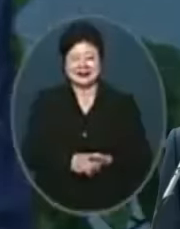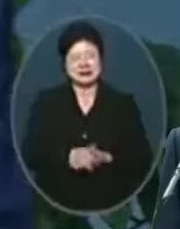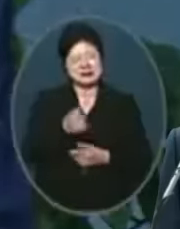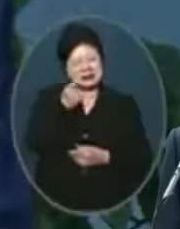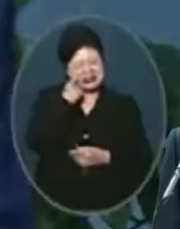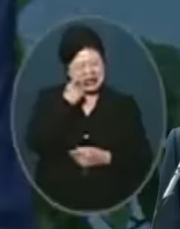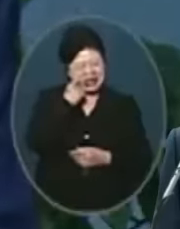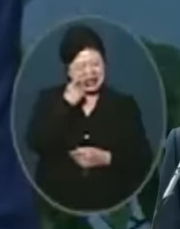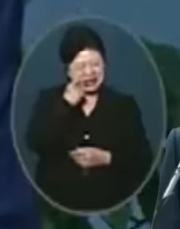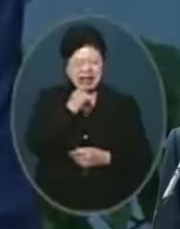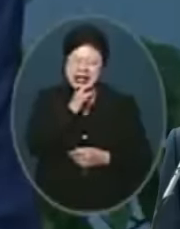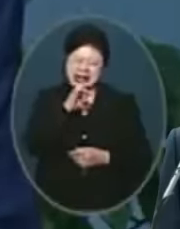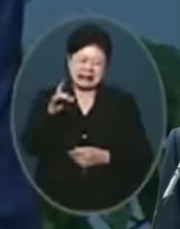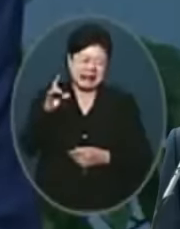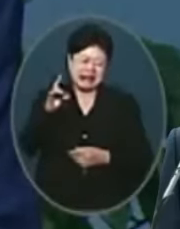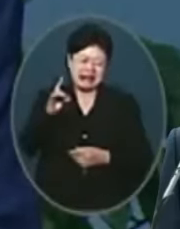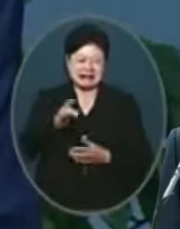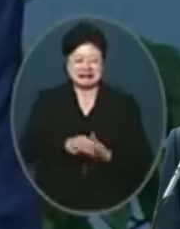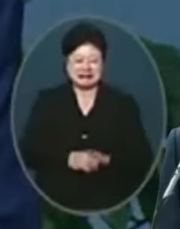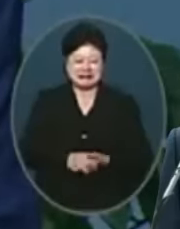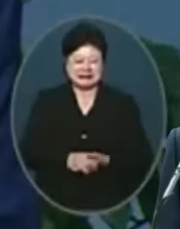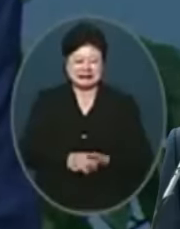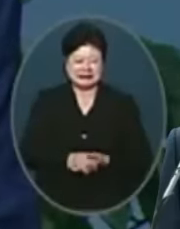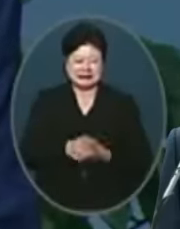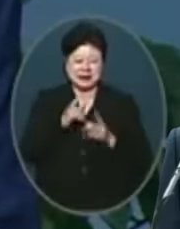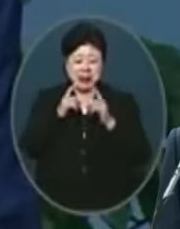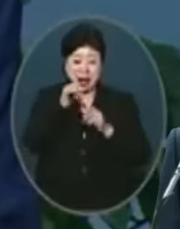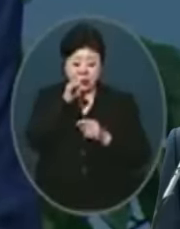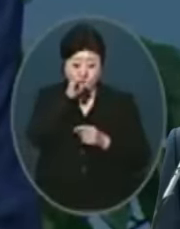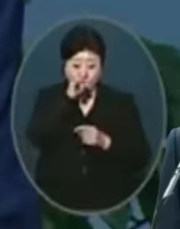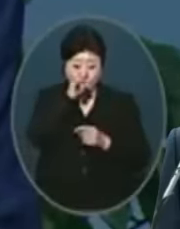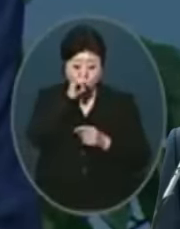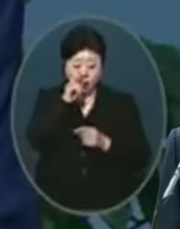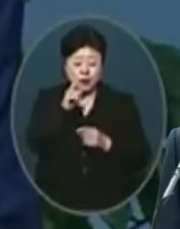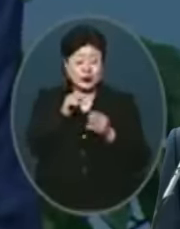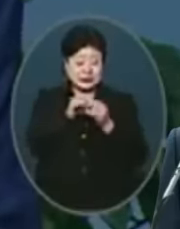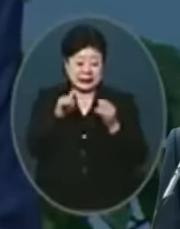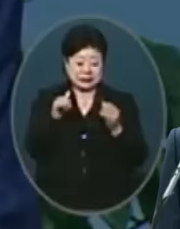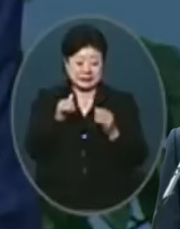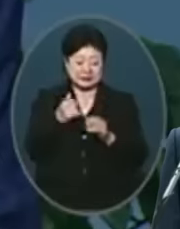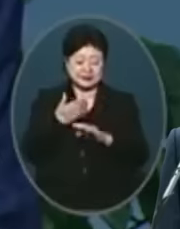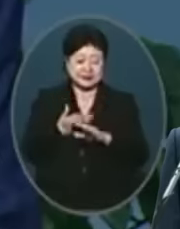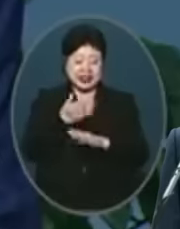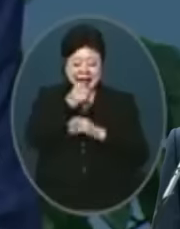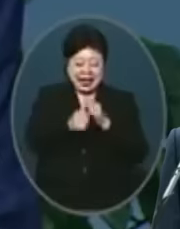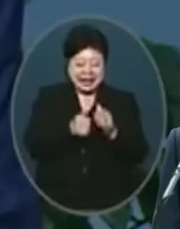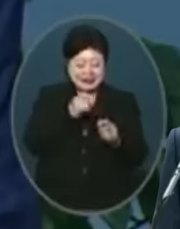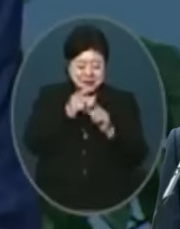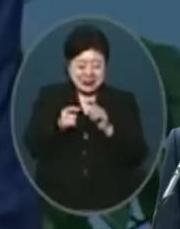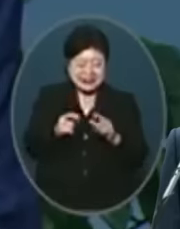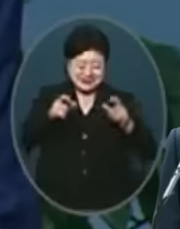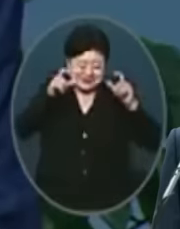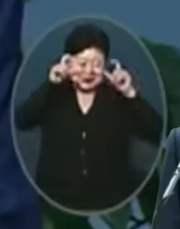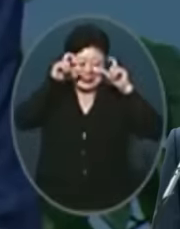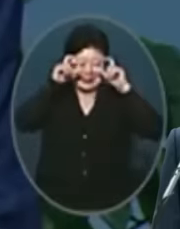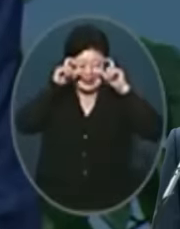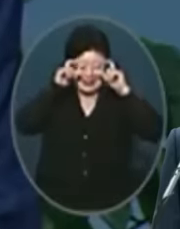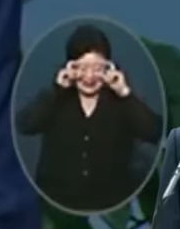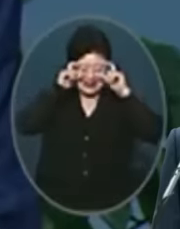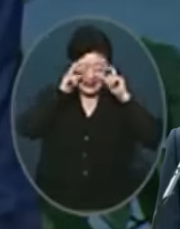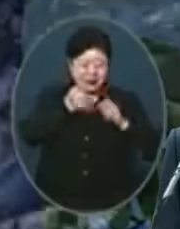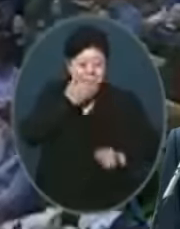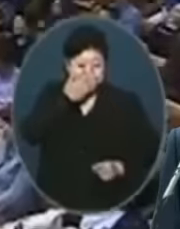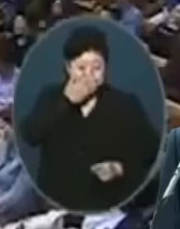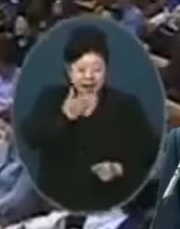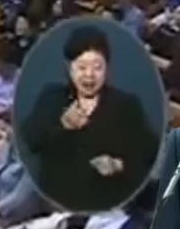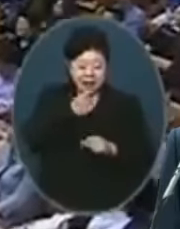불가능하다, 이 일은 안 된다 그렇게 말합니다. 그러나 어떤 사람은 하나님의 말씀이라는 안경을 쓰고 할